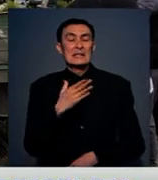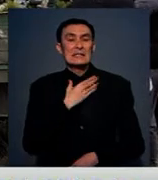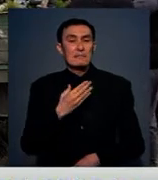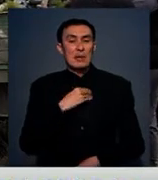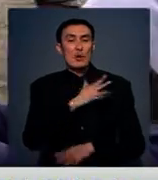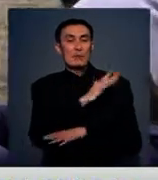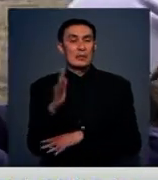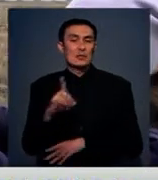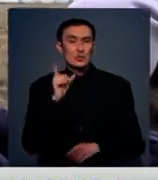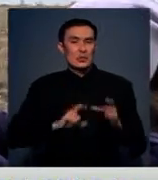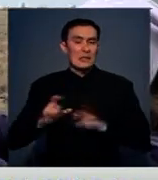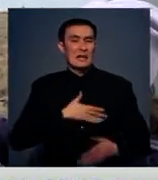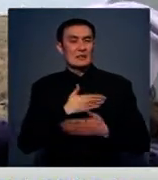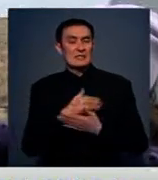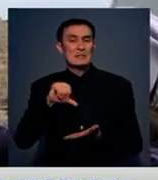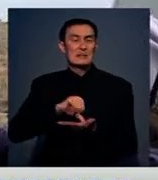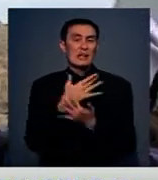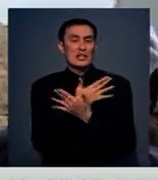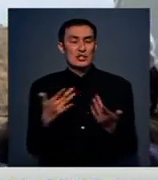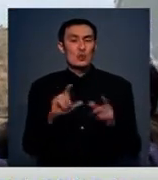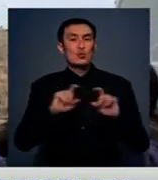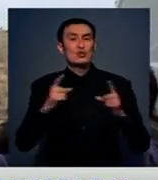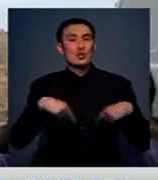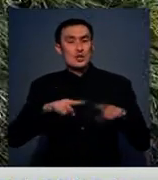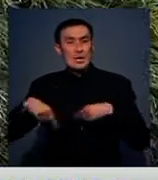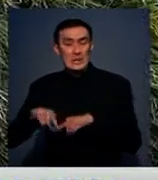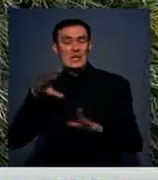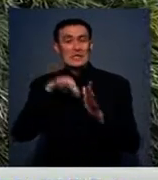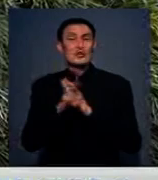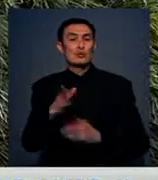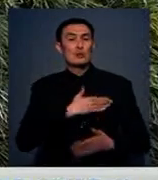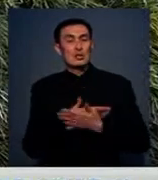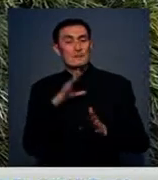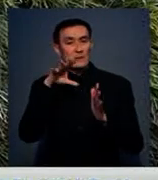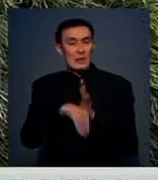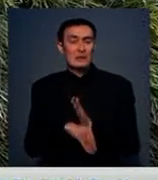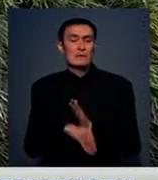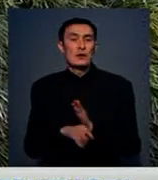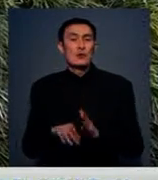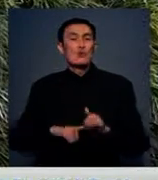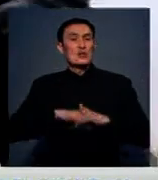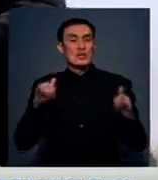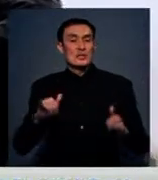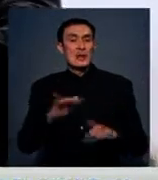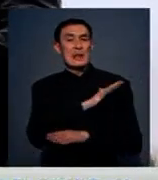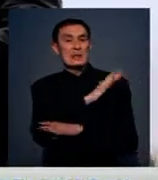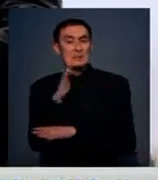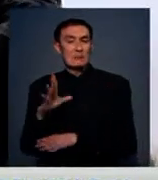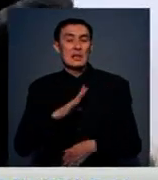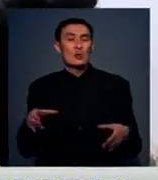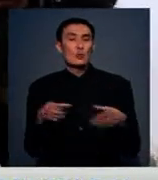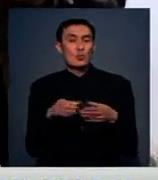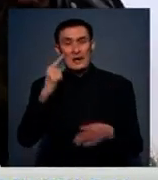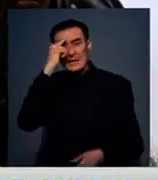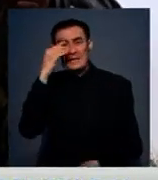Ормана, студенты, активисты и представители различных учреждений. Среди тех, кто решил внести свой вклад в увеличение лесистости, была и